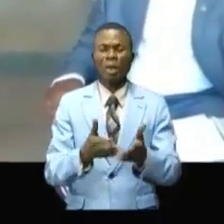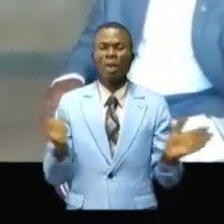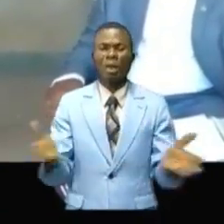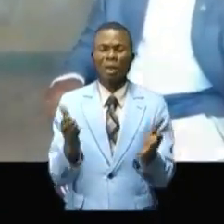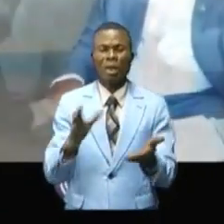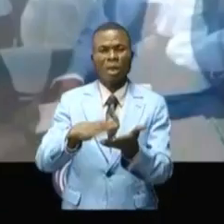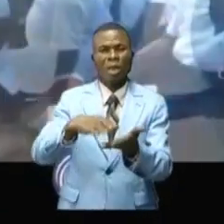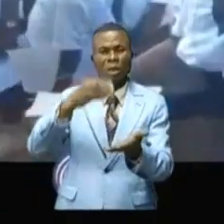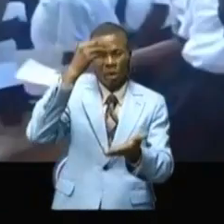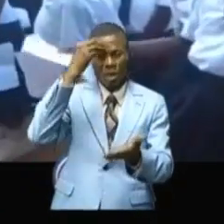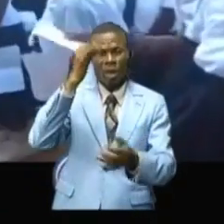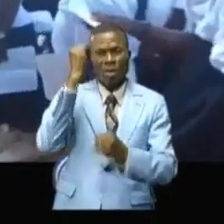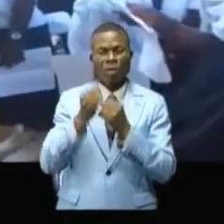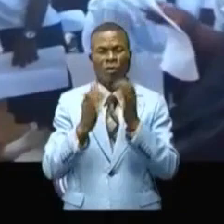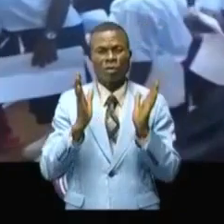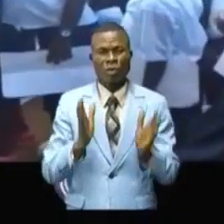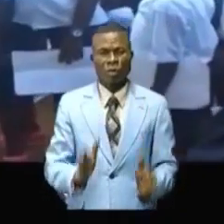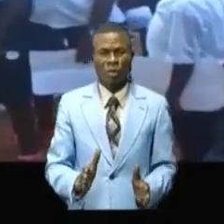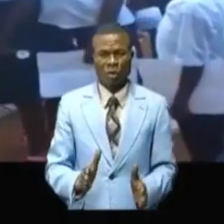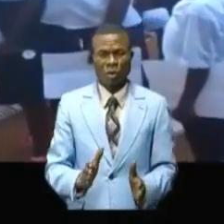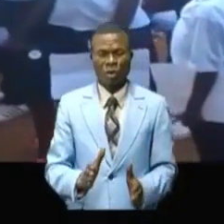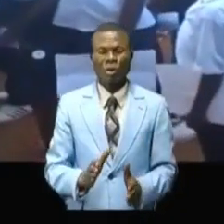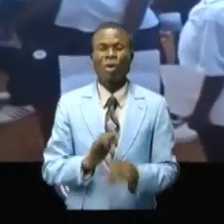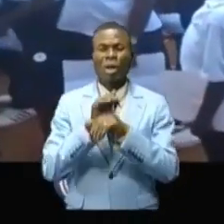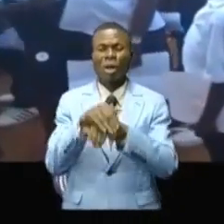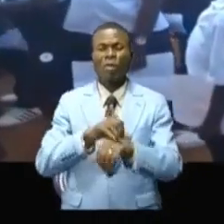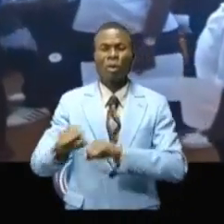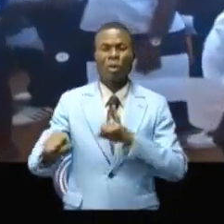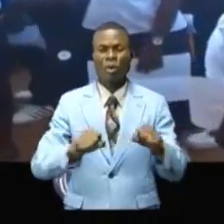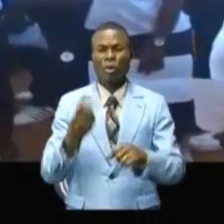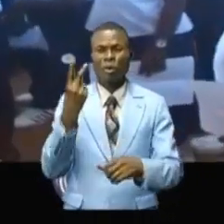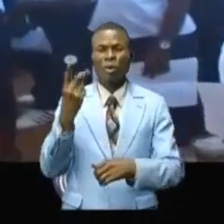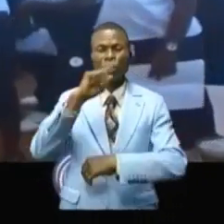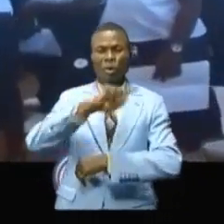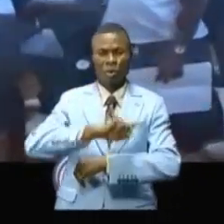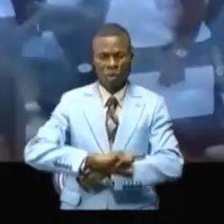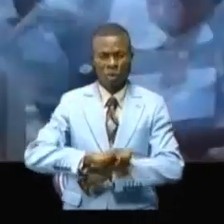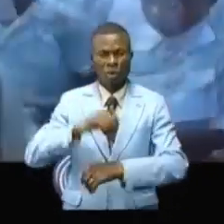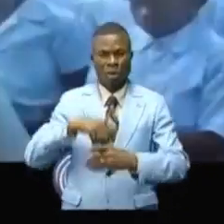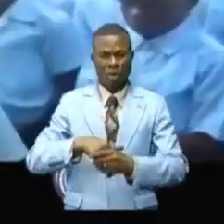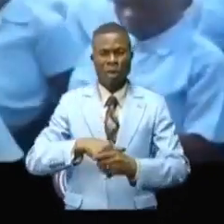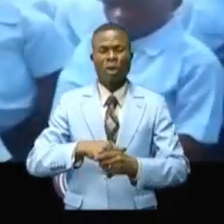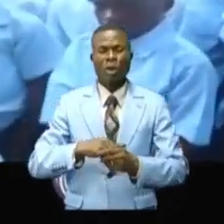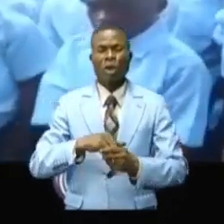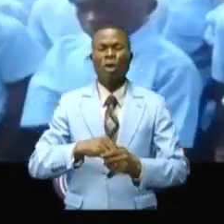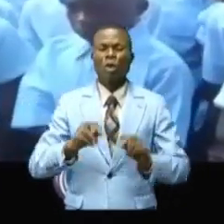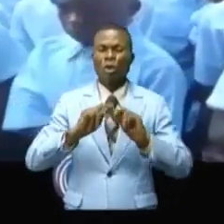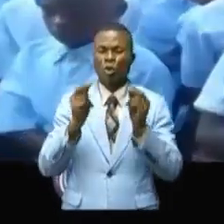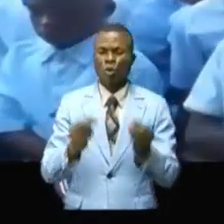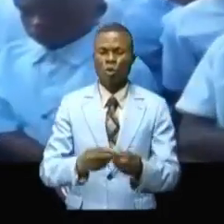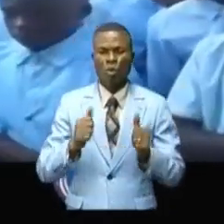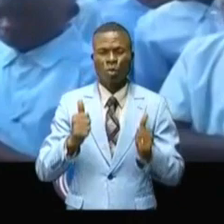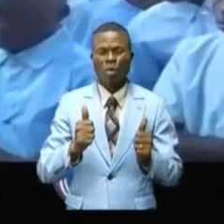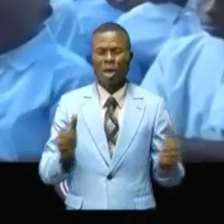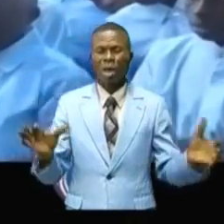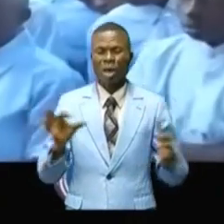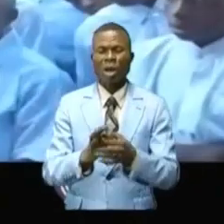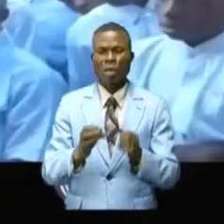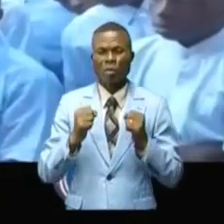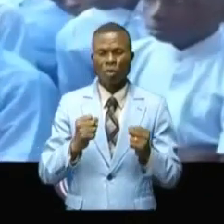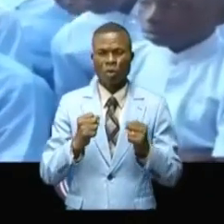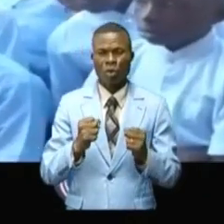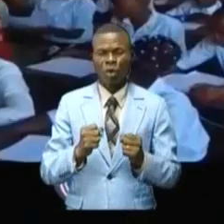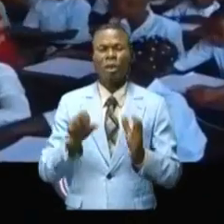les élèves finalistes d'aborder ces épreuves de 2 jours dans une ambiance de sérénité et donne